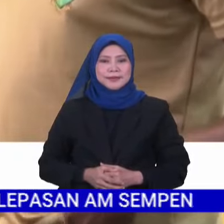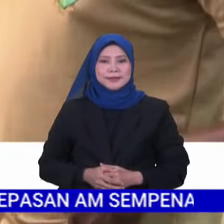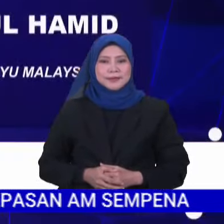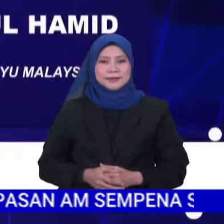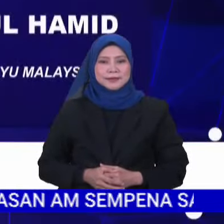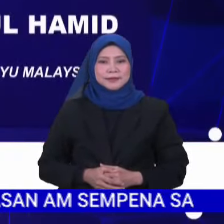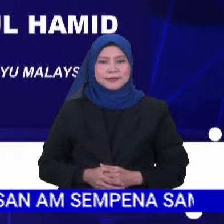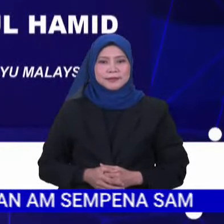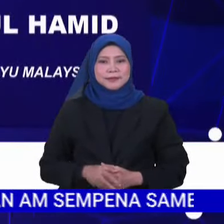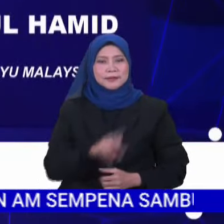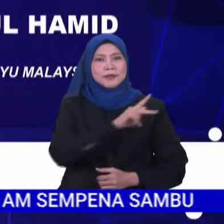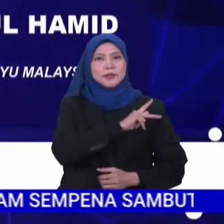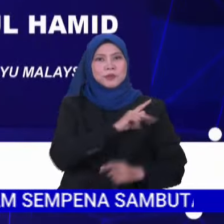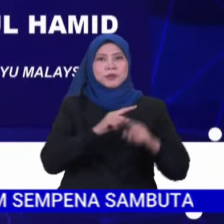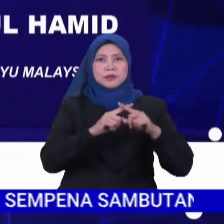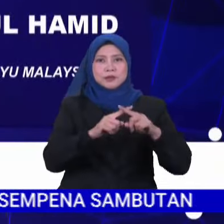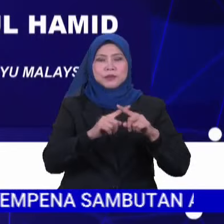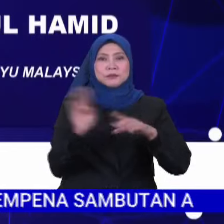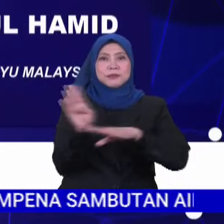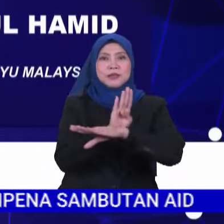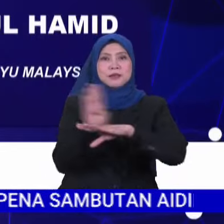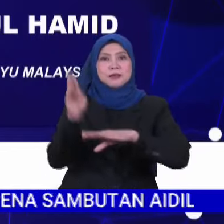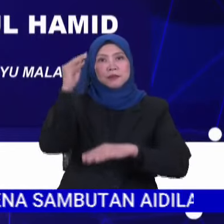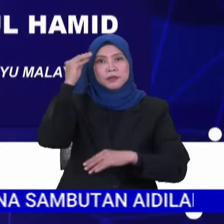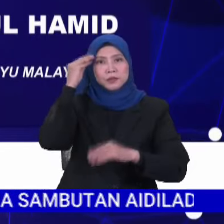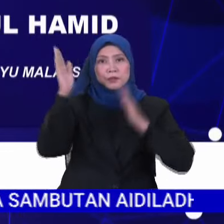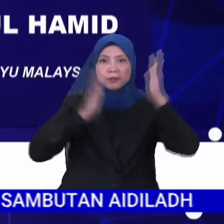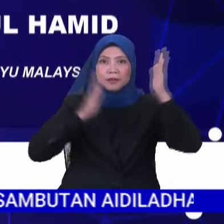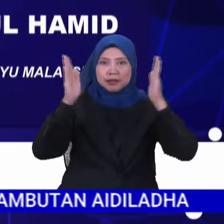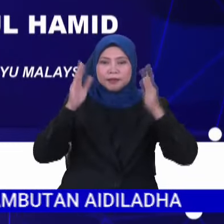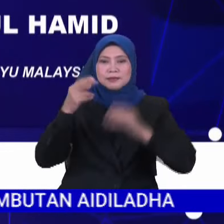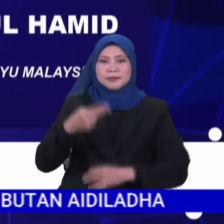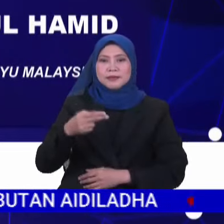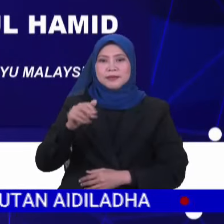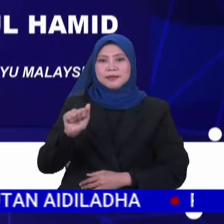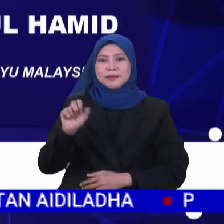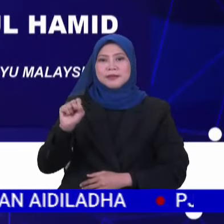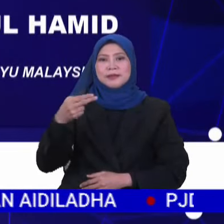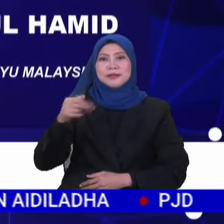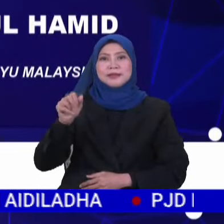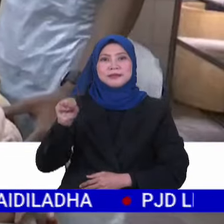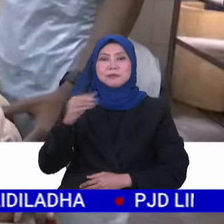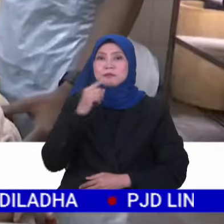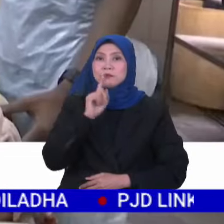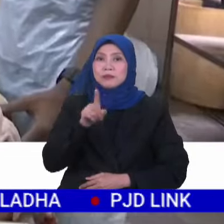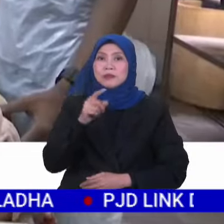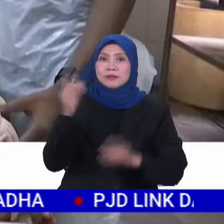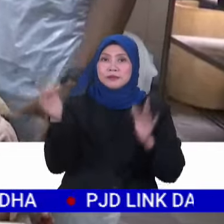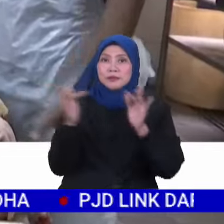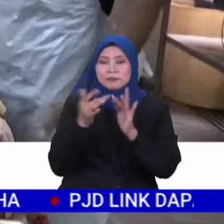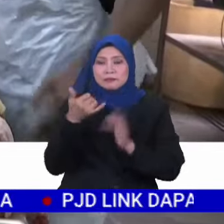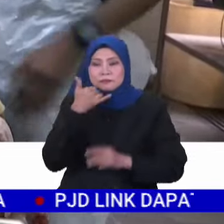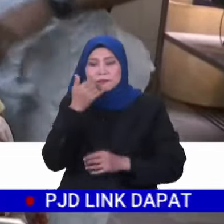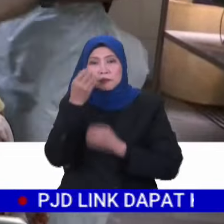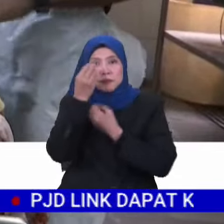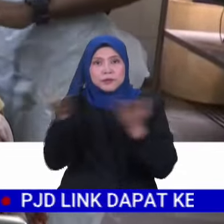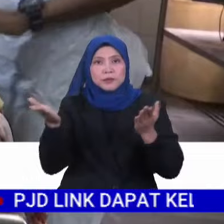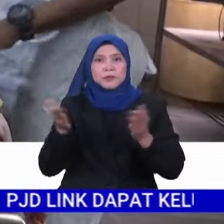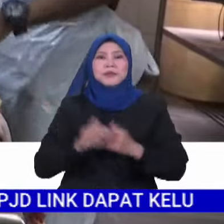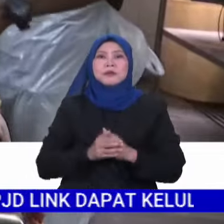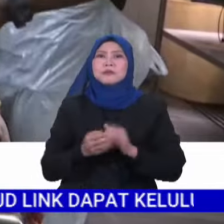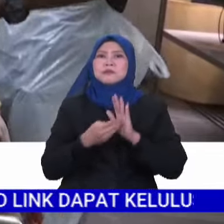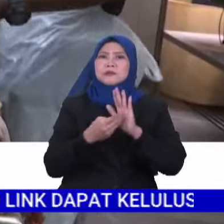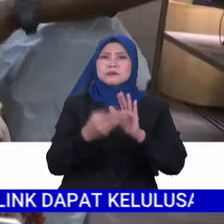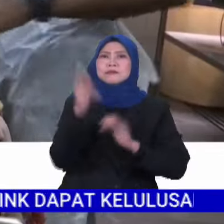Hai ketua dewan muda dewan perniagaan Melayu Malaysia Hasyim Abdul Hamid ketika dihubungi berkata ini terbukti apabila